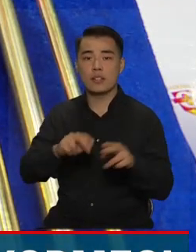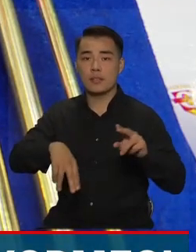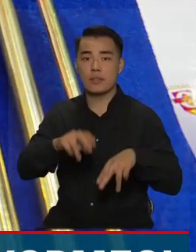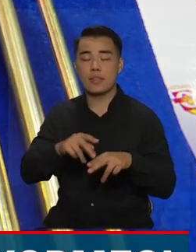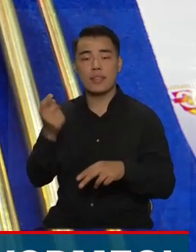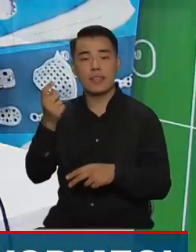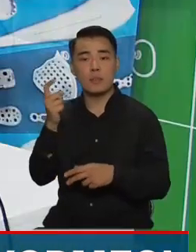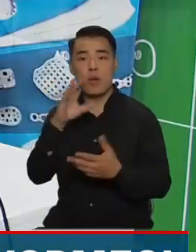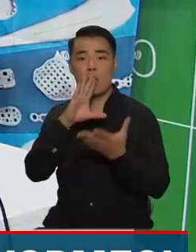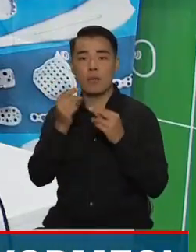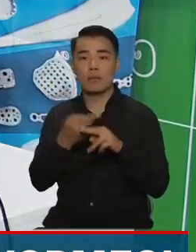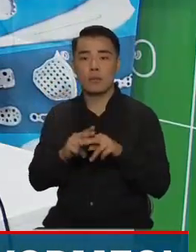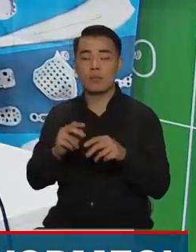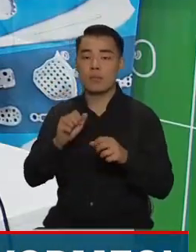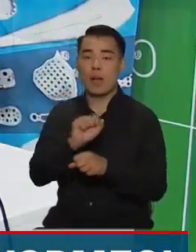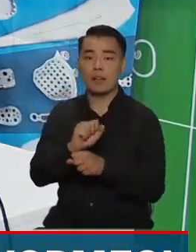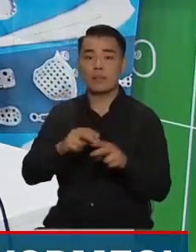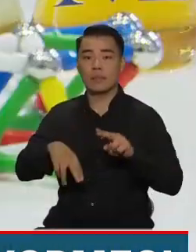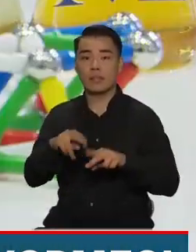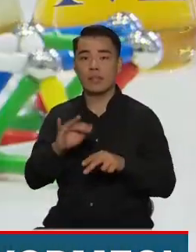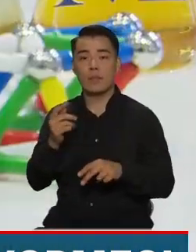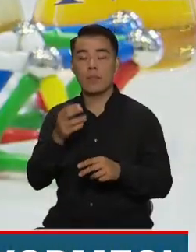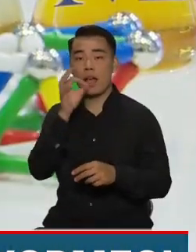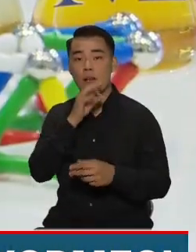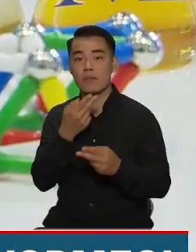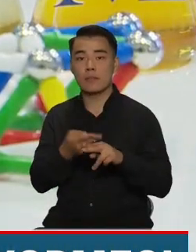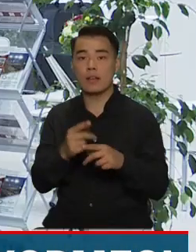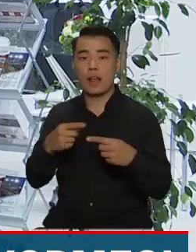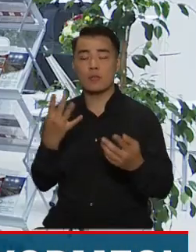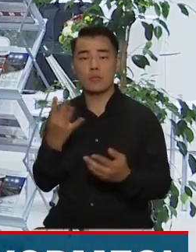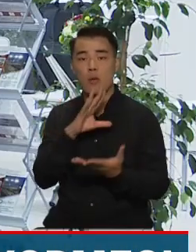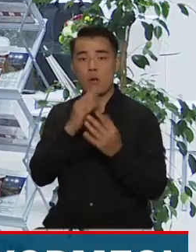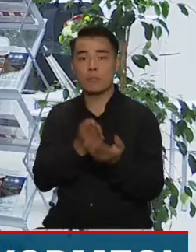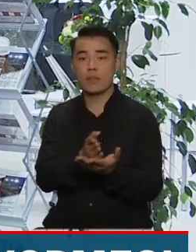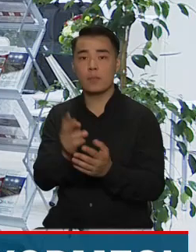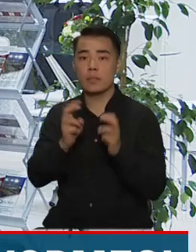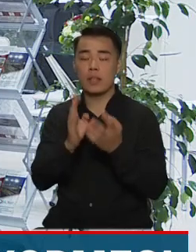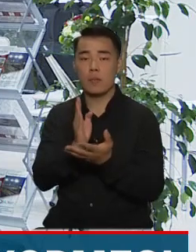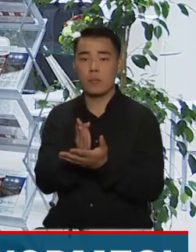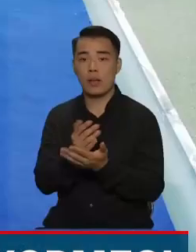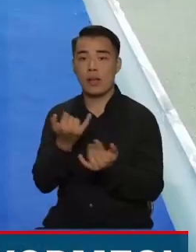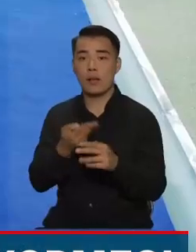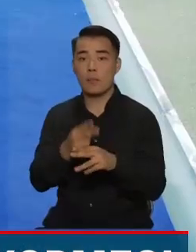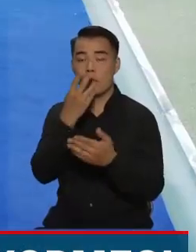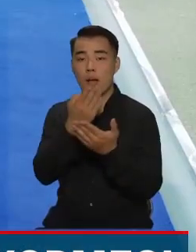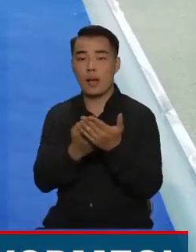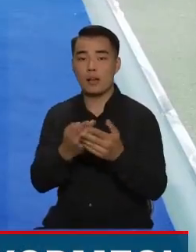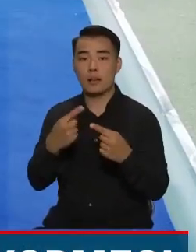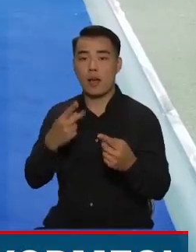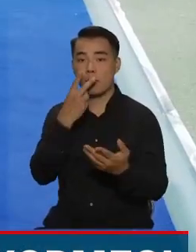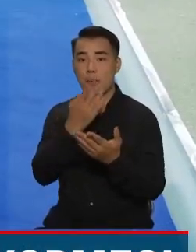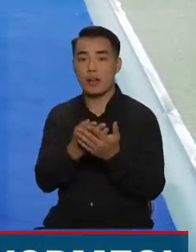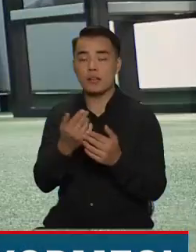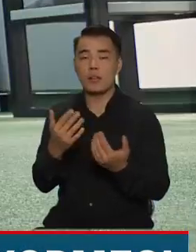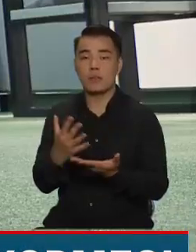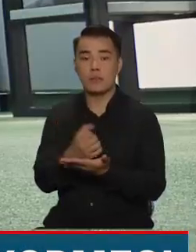жеңіл өнеркәсіп, құрылыс индустриясы мен фармацевтика өнімдерінің түр-түрін шығаратын кәсіпорындар бар. Ұсынған өнімдермен оның түрлері де сан